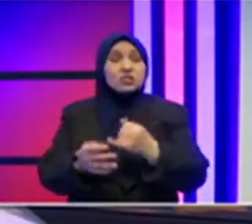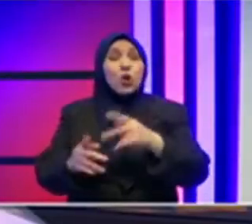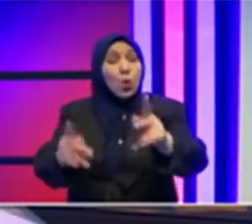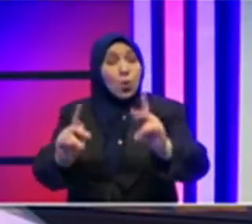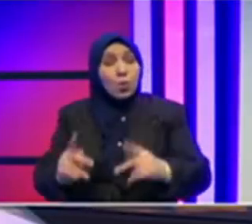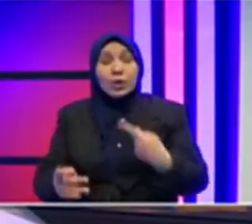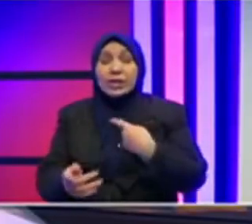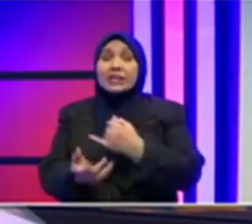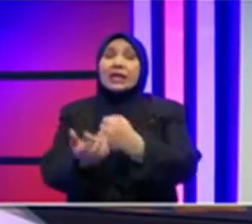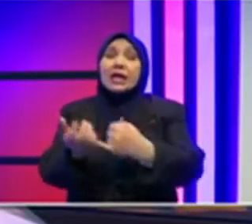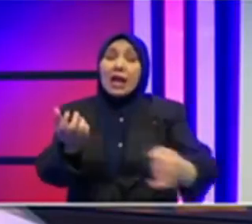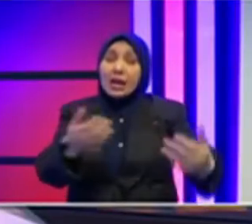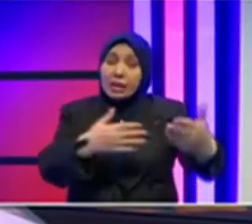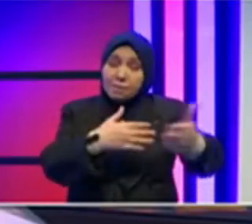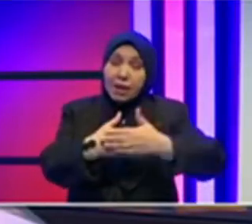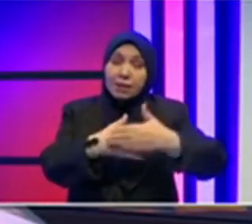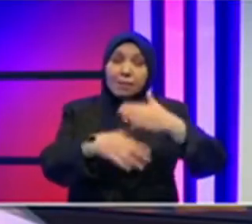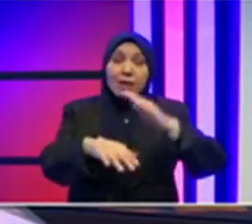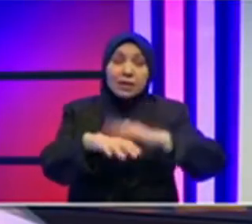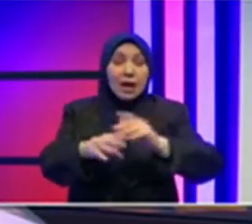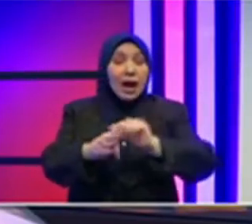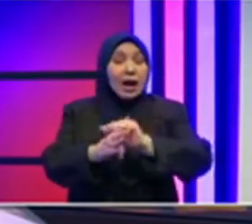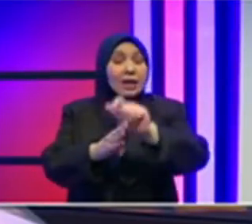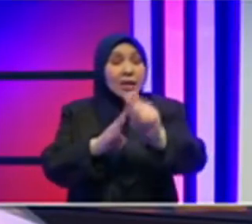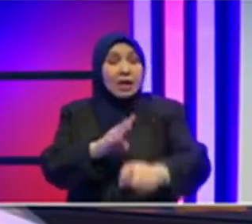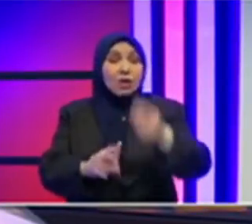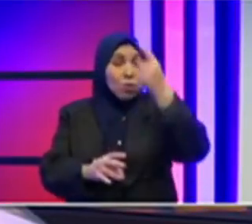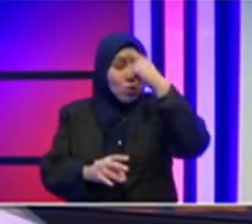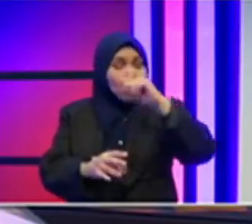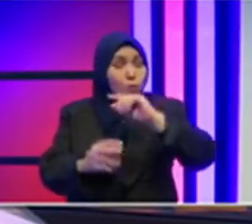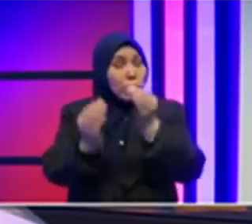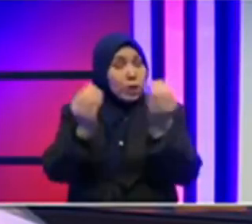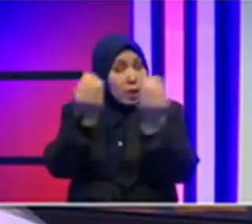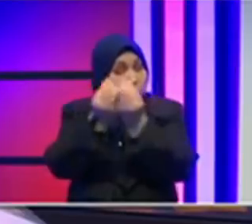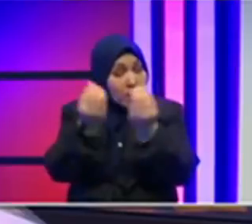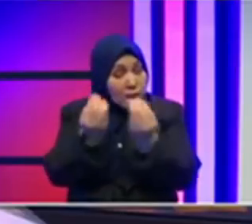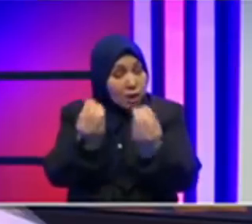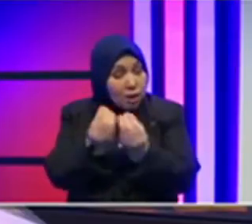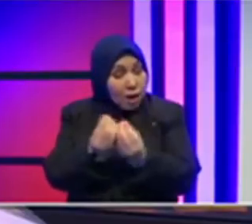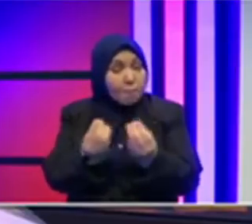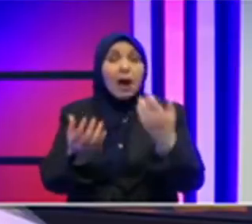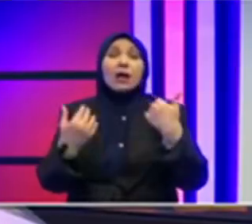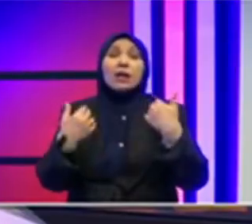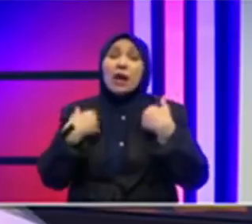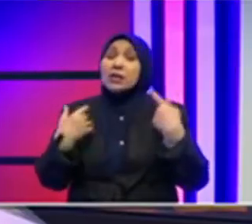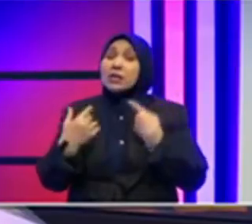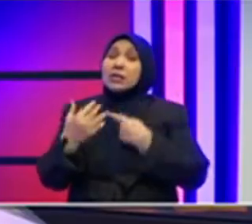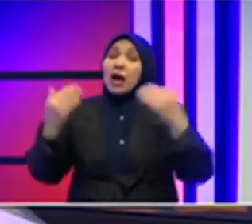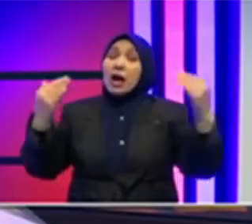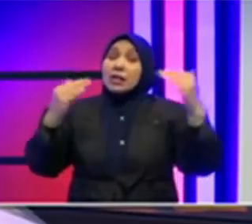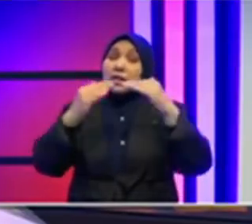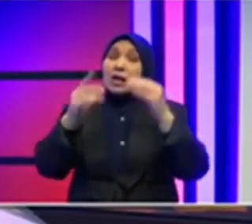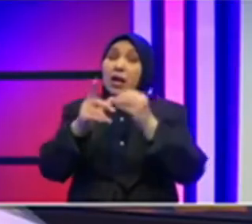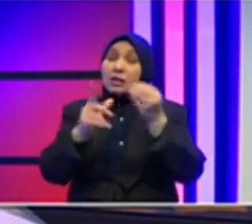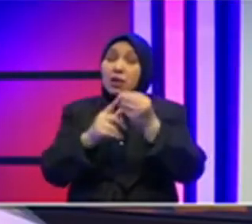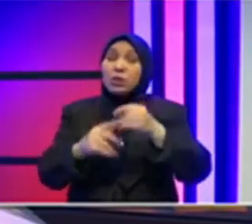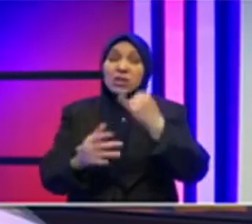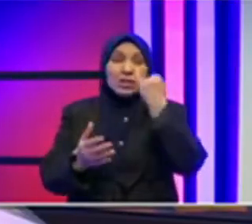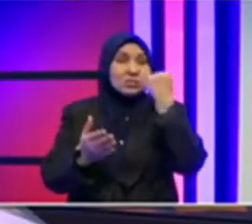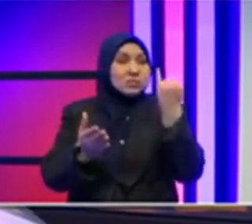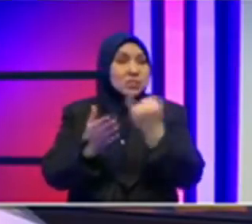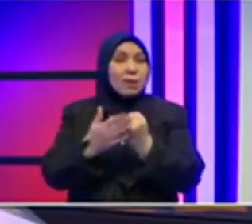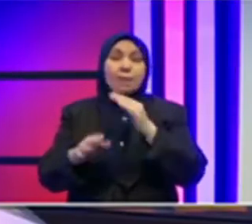kita lahir kembali ke akhirat untuk dihisap apakah kita ini adil ataupun kita menzalimi